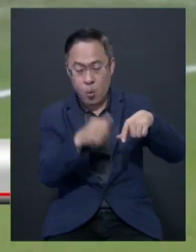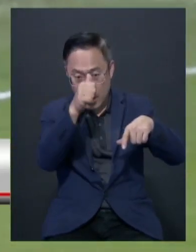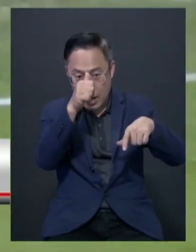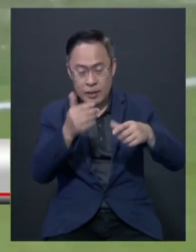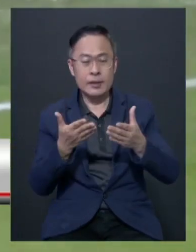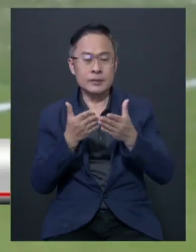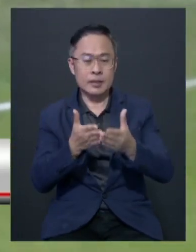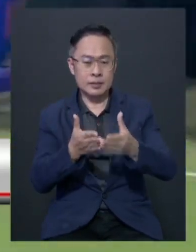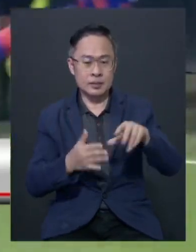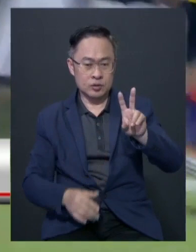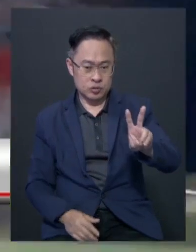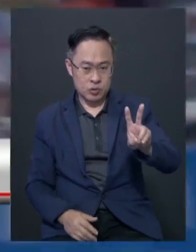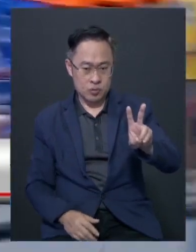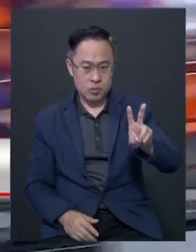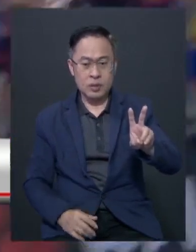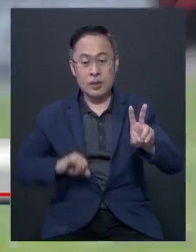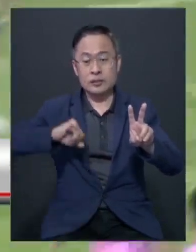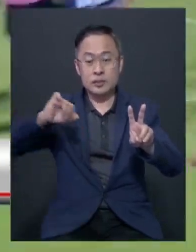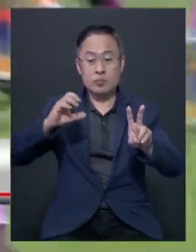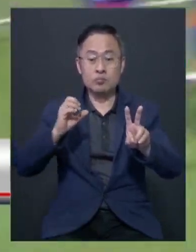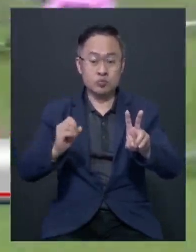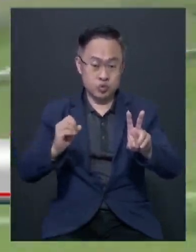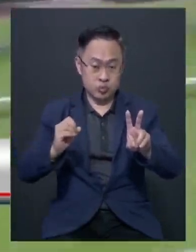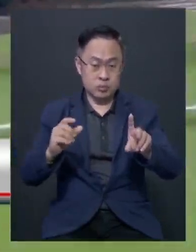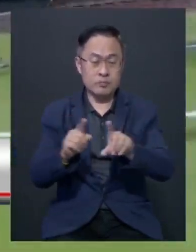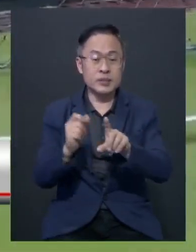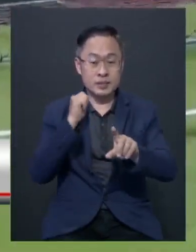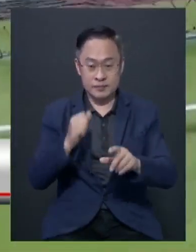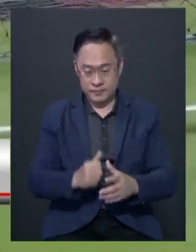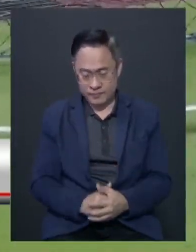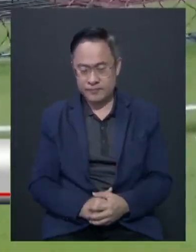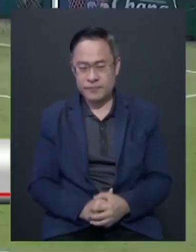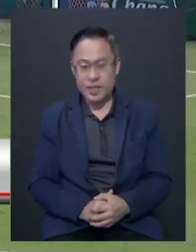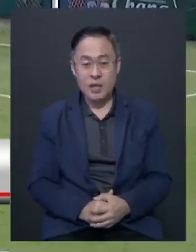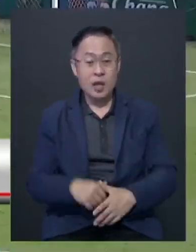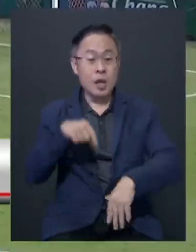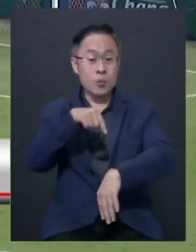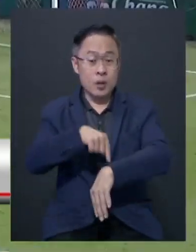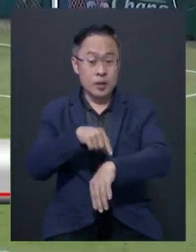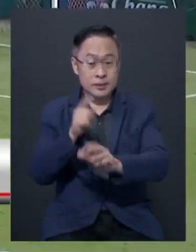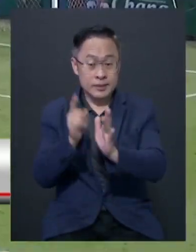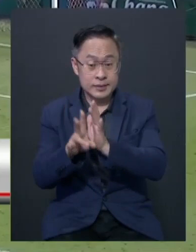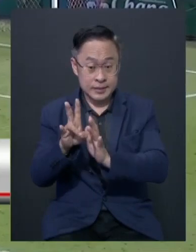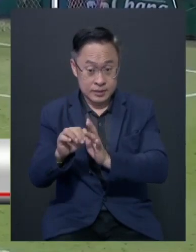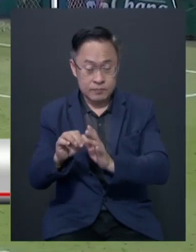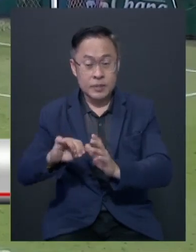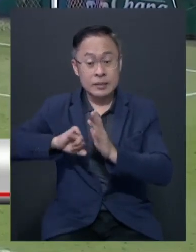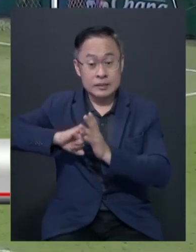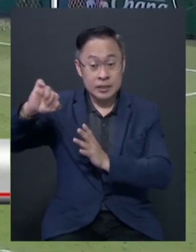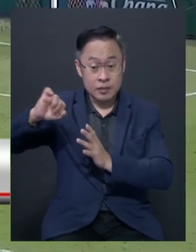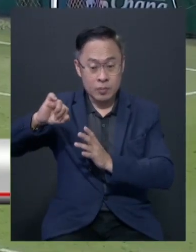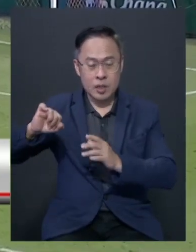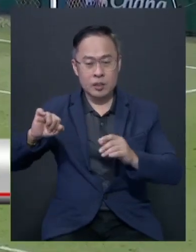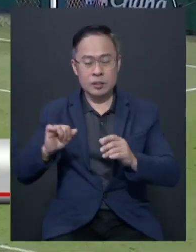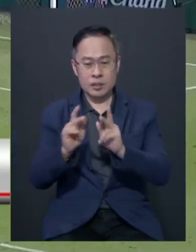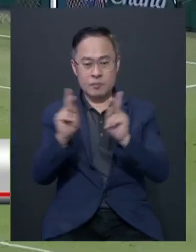ต่อ0นะครับนี่ครับจังหวะเปิดเตะมุมของปกรณ์เปรมพักครับนาที70ครับเชียงใหม่มาได้ลูกโทษที่จุดโทษ